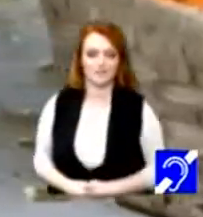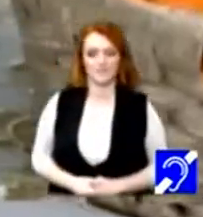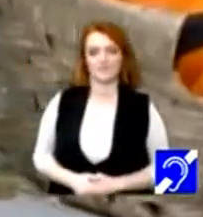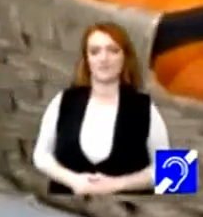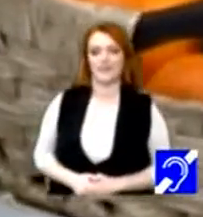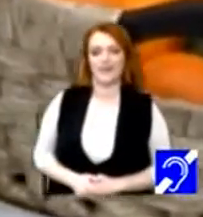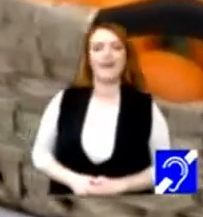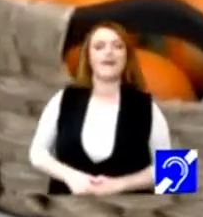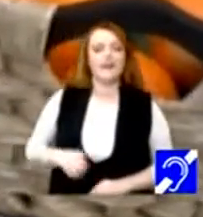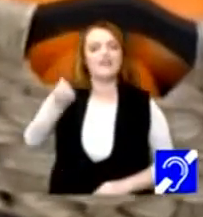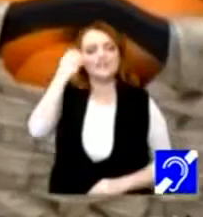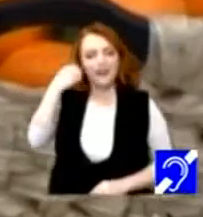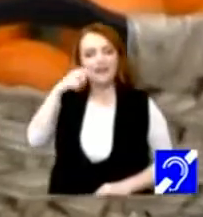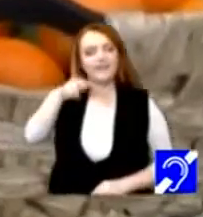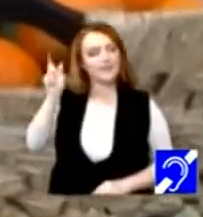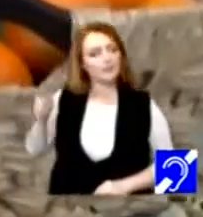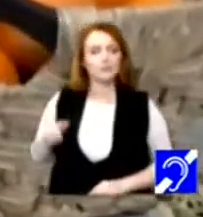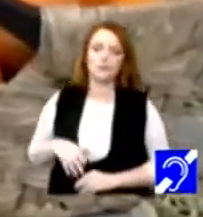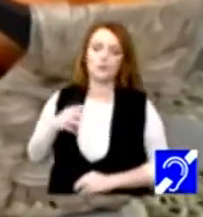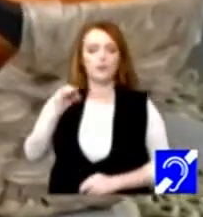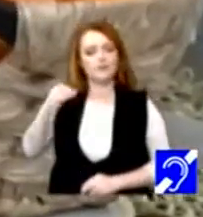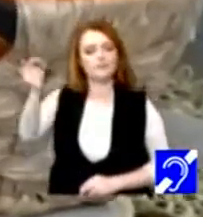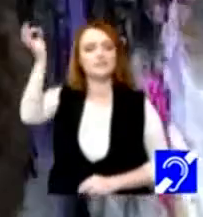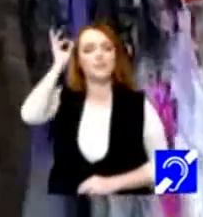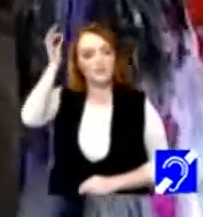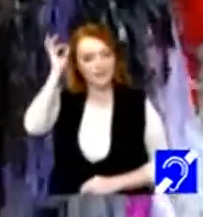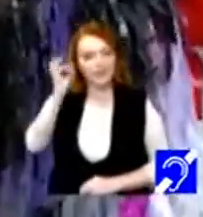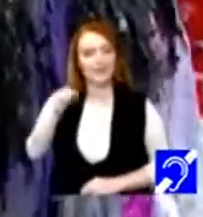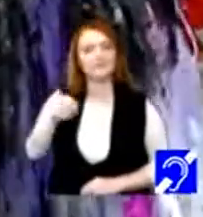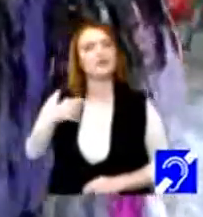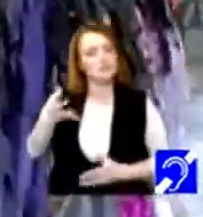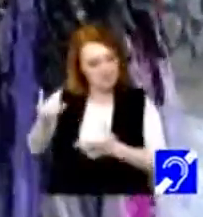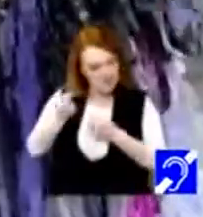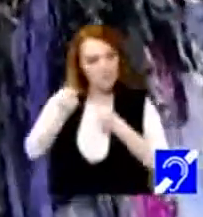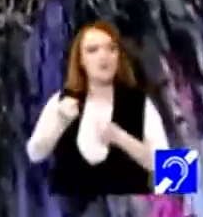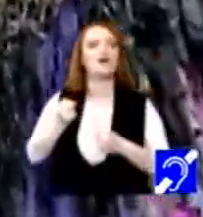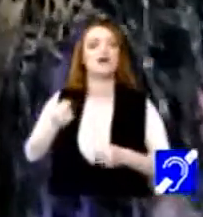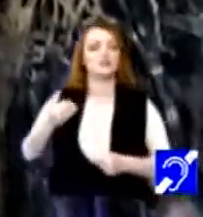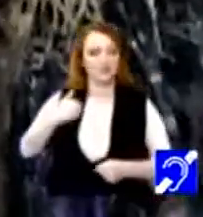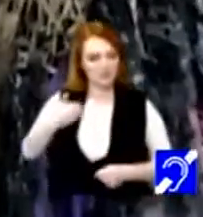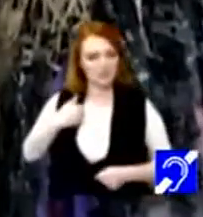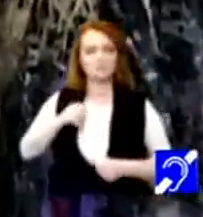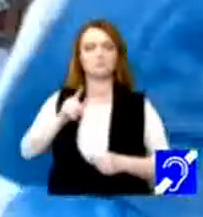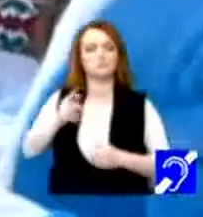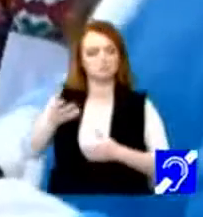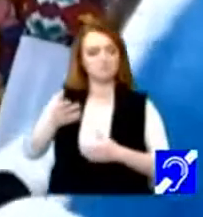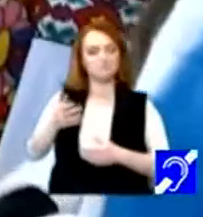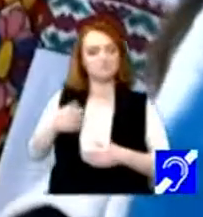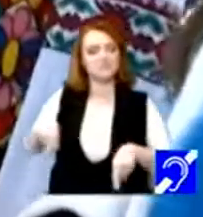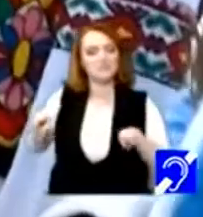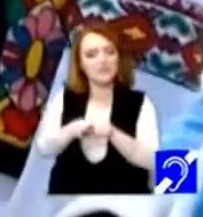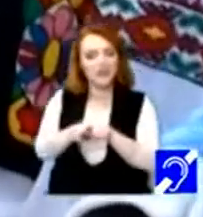Nostalgici pentru vremurile de odinioară, gospodarii spun că așteaptă nerăbdători în fiecare an să fie colindați pentru că în așa